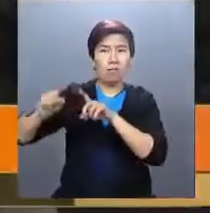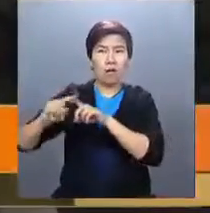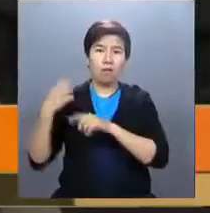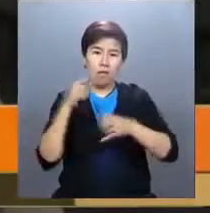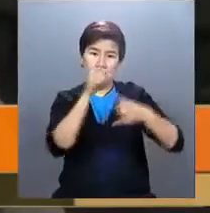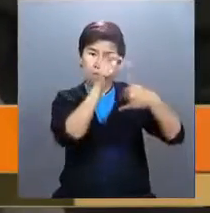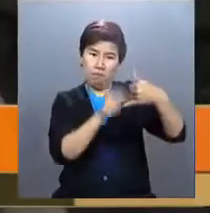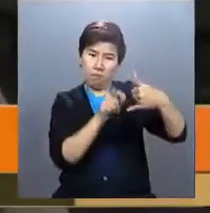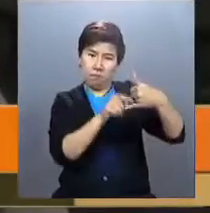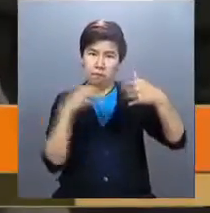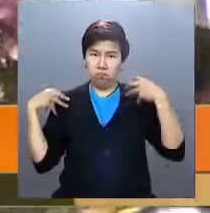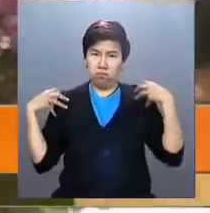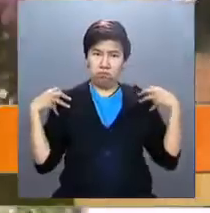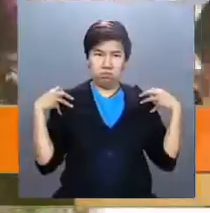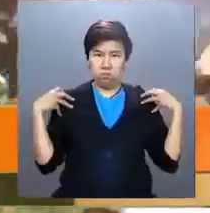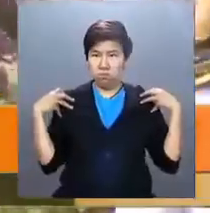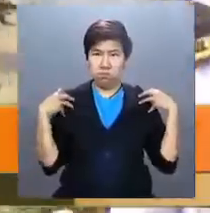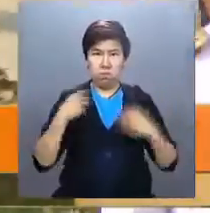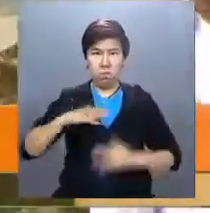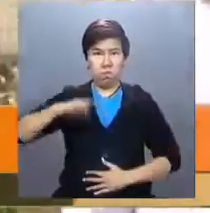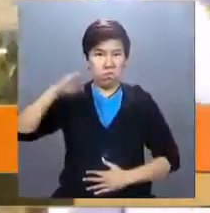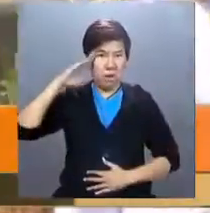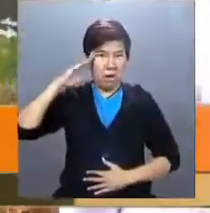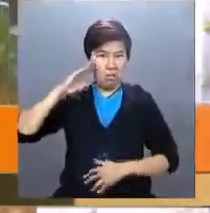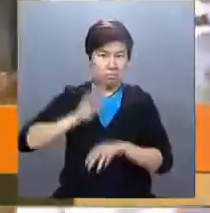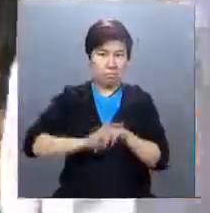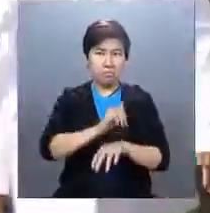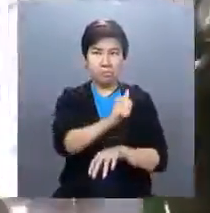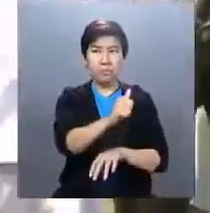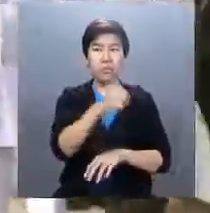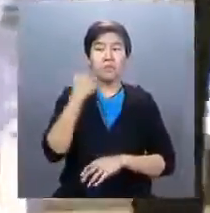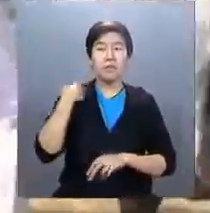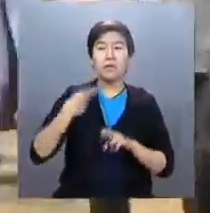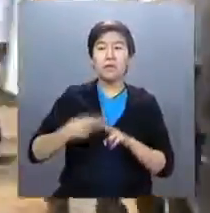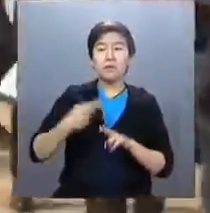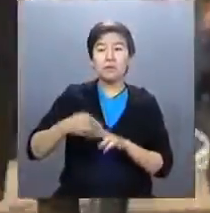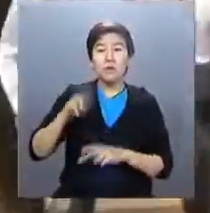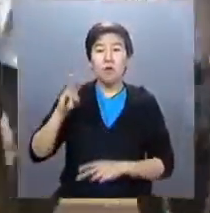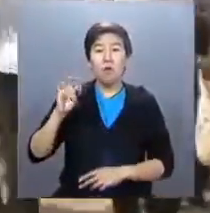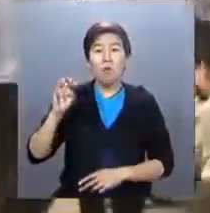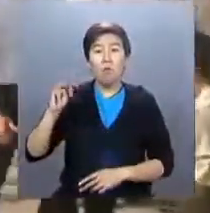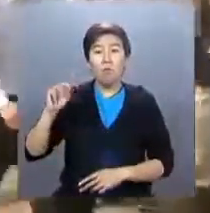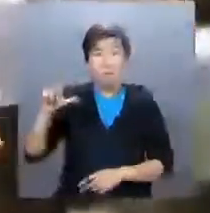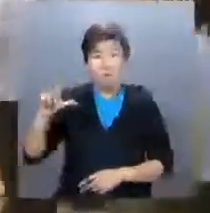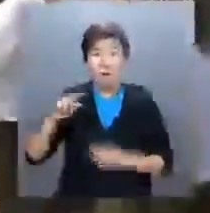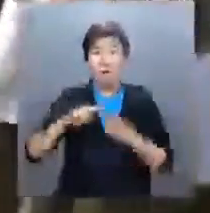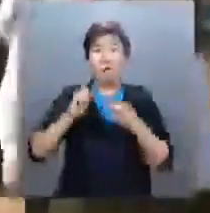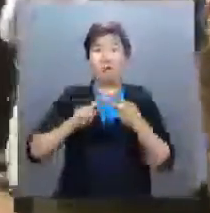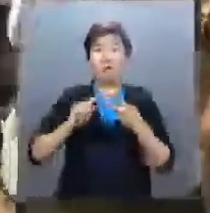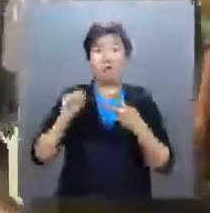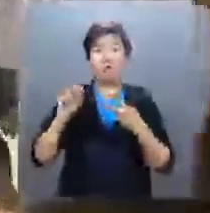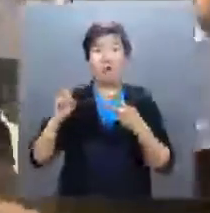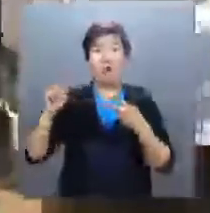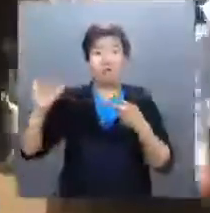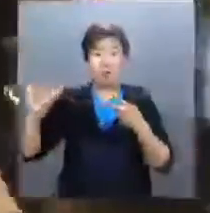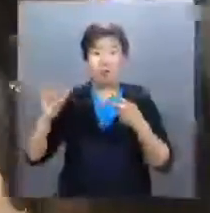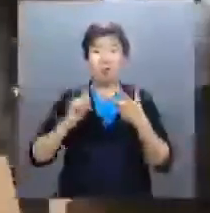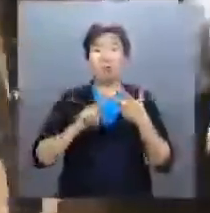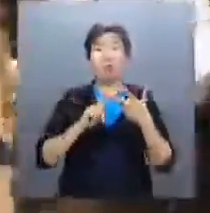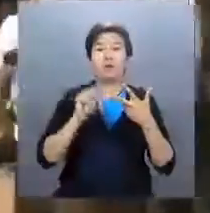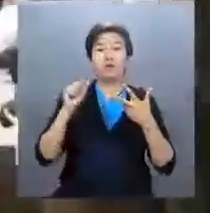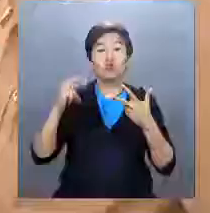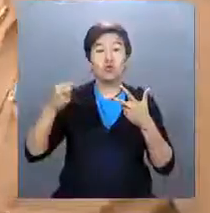และภาพลักษณ์ความเป็นทหารที่เด็ดขาดนับตั้งแต่พลเอกวิมลวงศ์วานิชพลเอกสุรยุทธ์จุลานนท์พลเอกสนธิวิรั